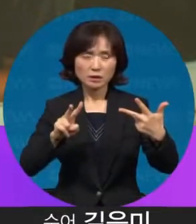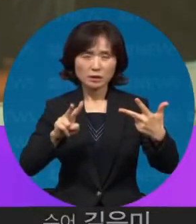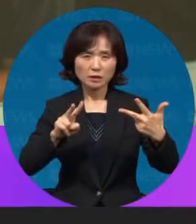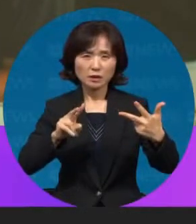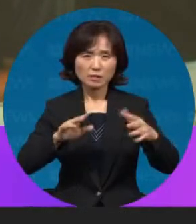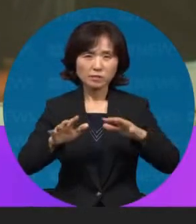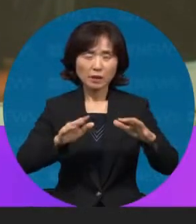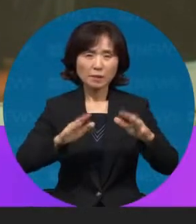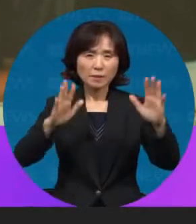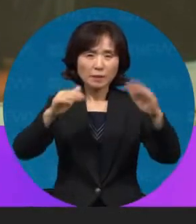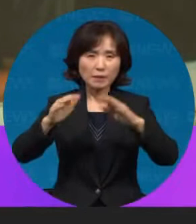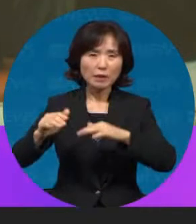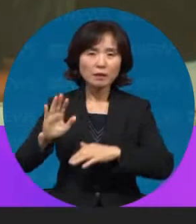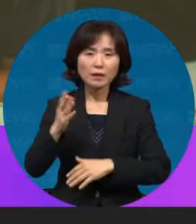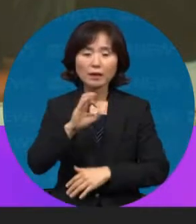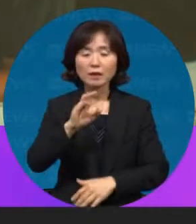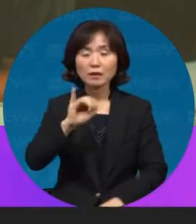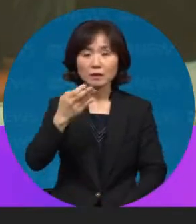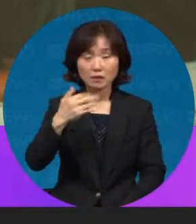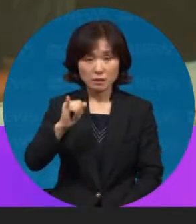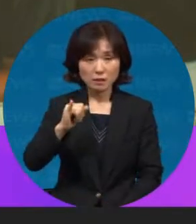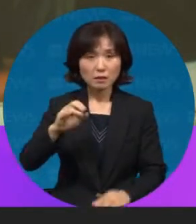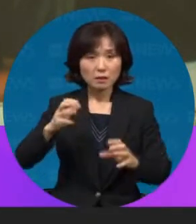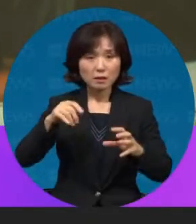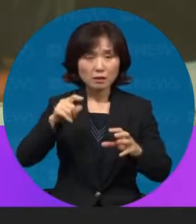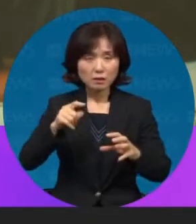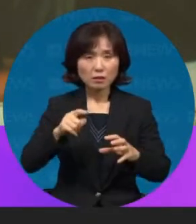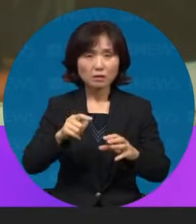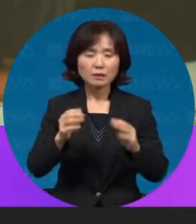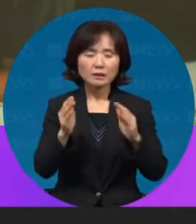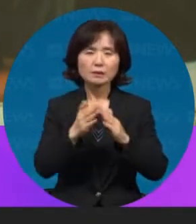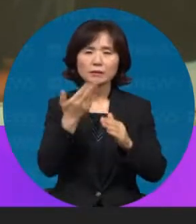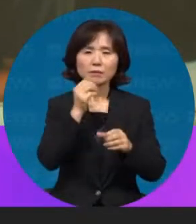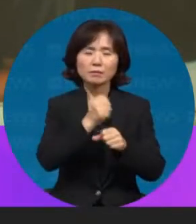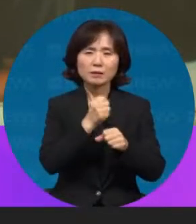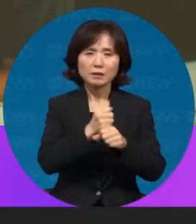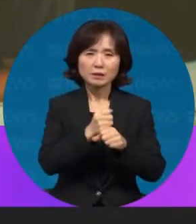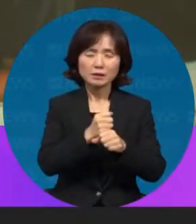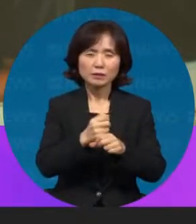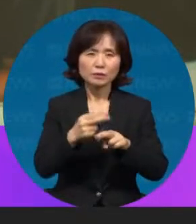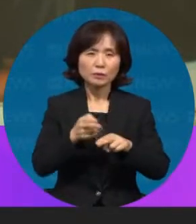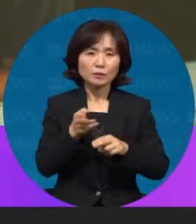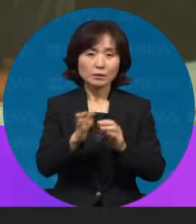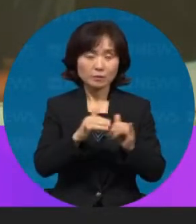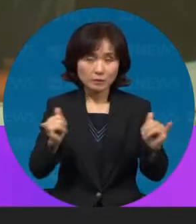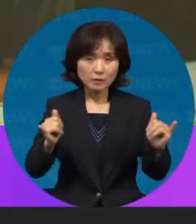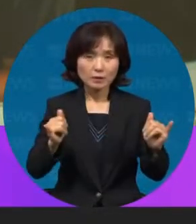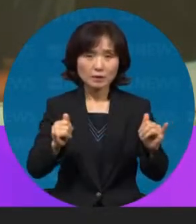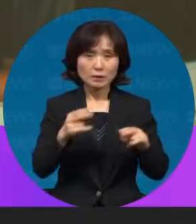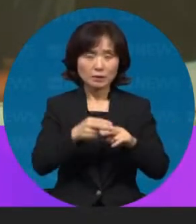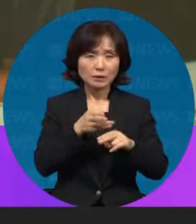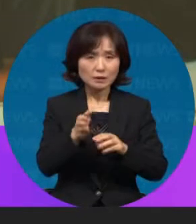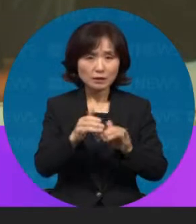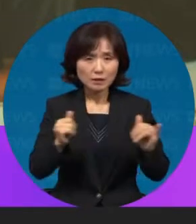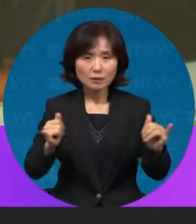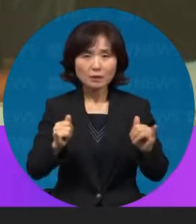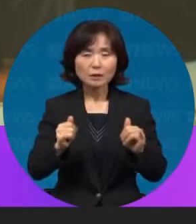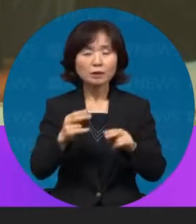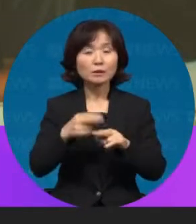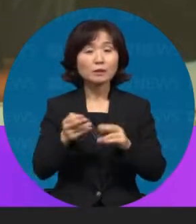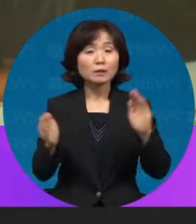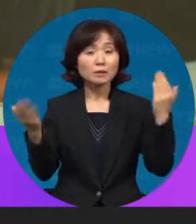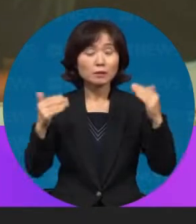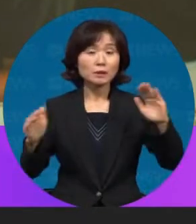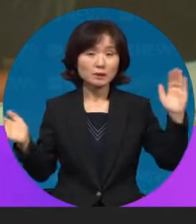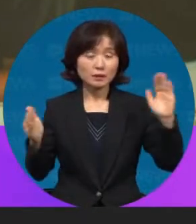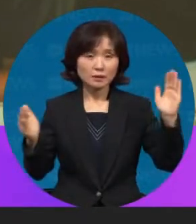집밥을 만드는 요리사들이 있습니다. IT의 유명 요리사와 요리학교 학생들이 이재민들을 위해 실력을 발휘하고 나선 건데요. 어떤